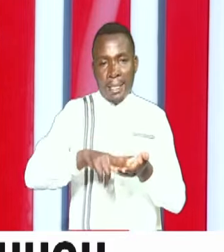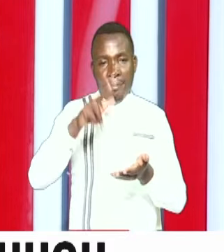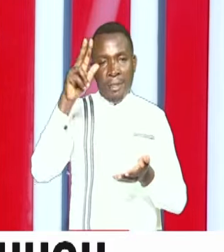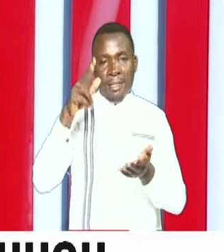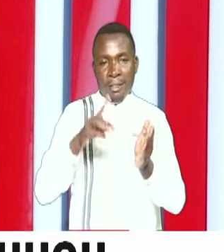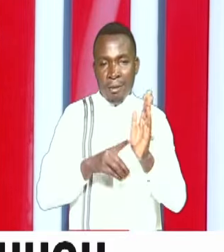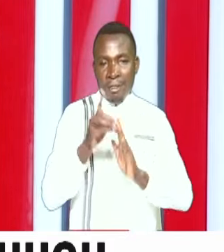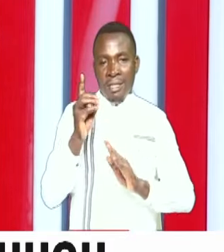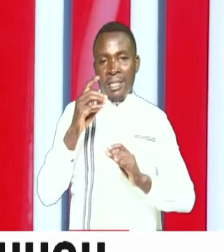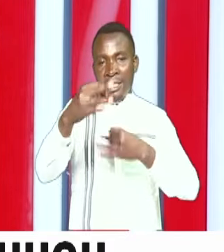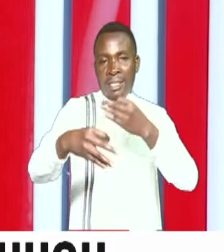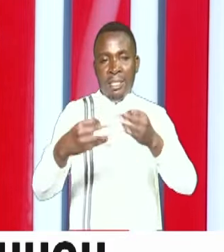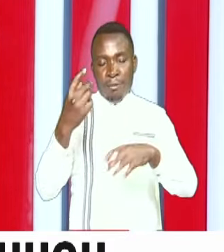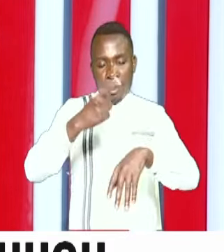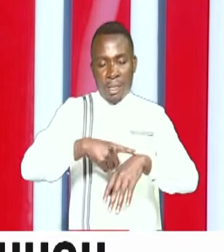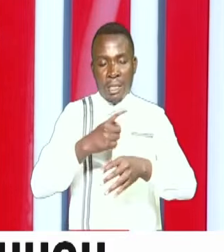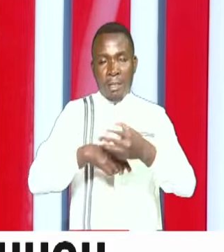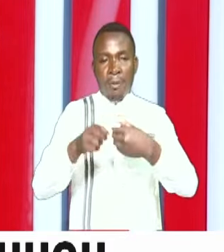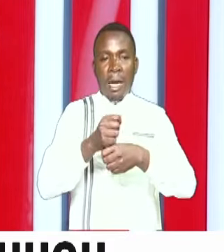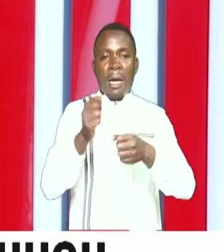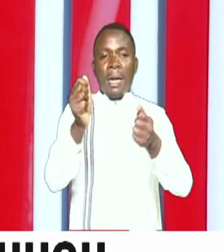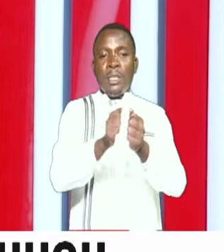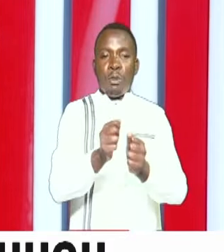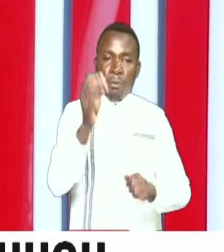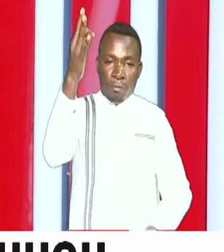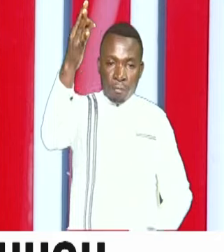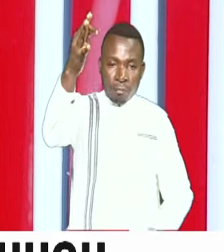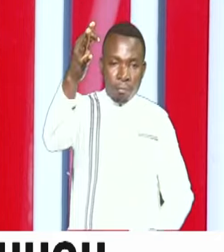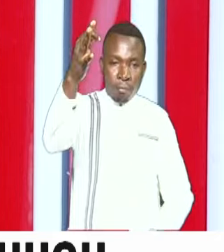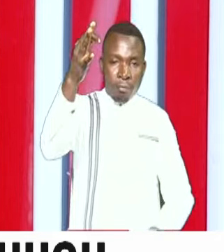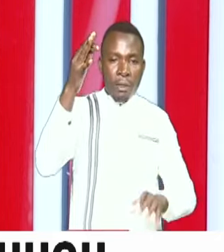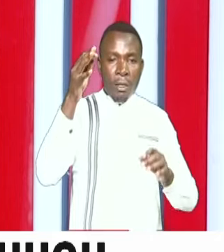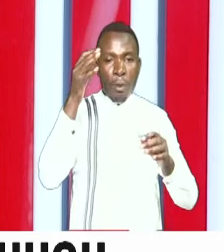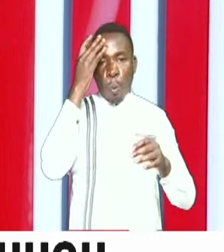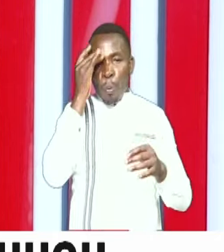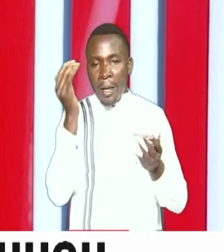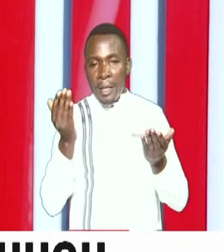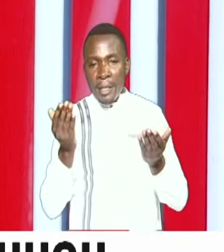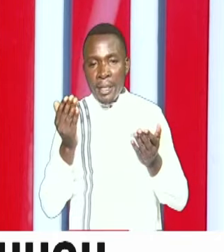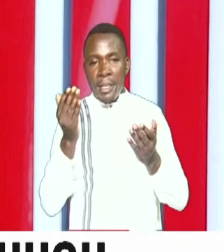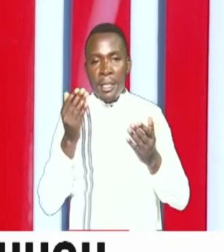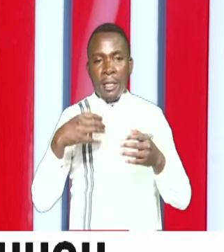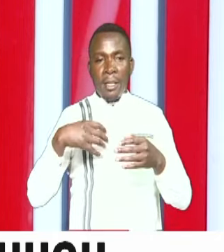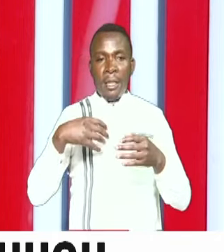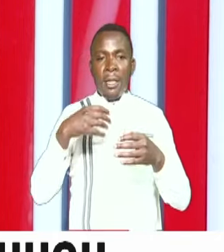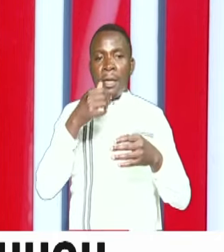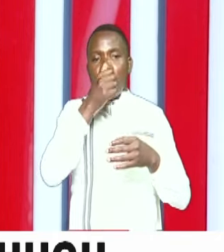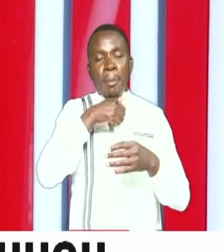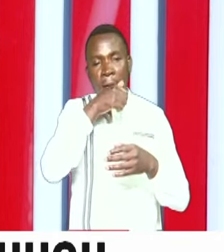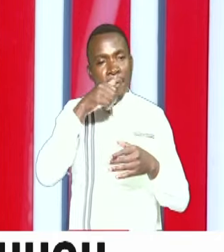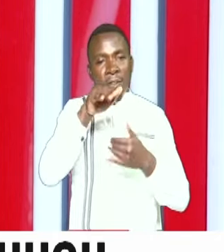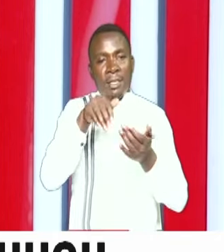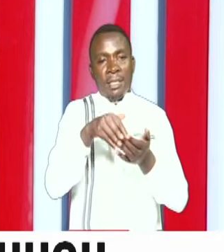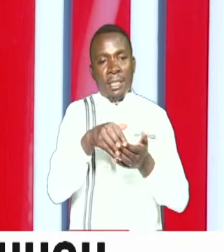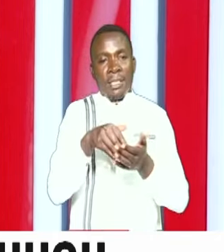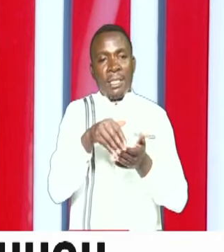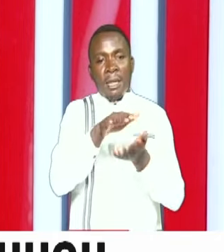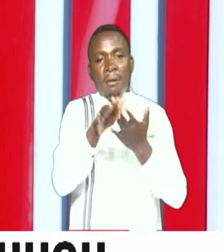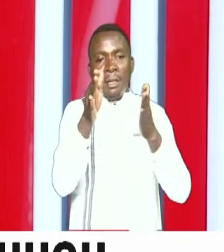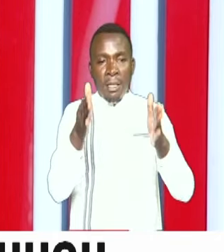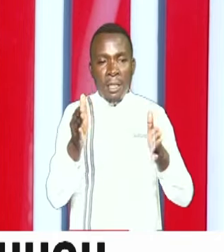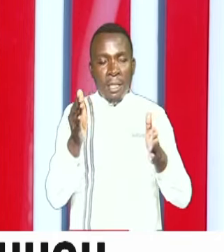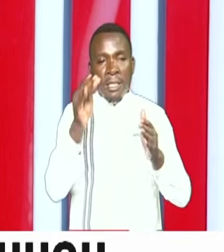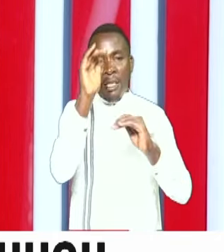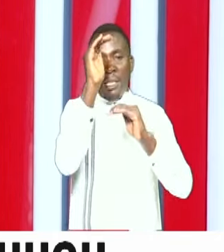inganda muri iki gihe cy'imyaka 10 iri imbere kugira ngo abikorera abashoramari inzego za leta dufatanya muri iyi